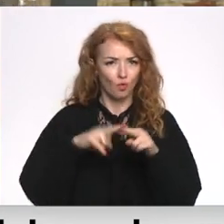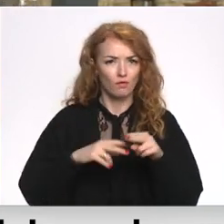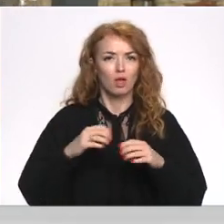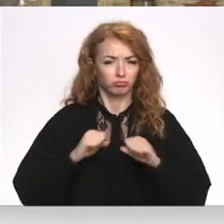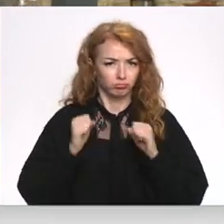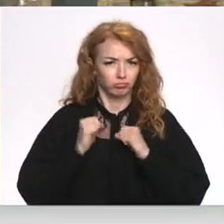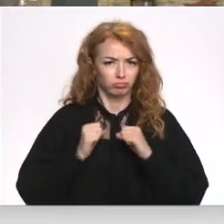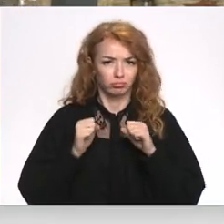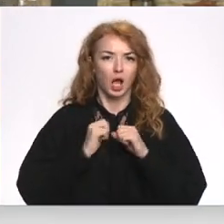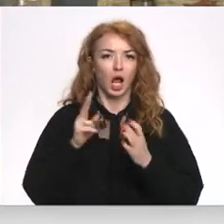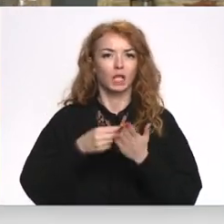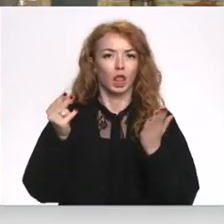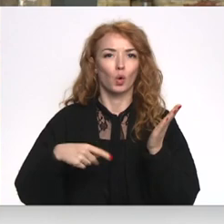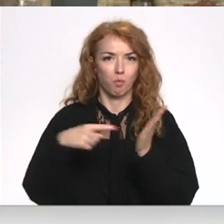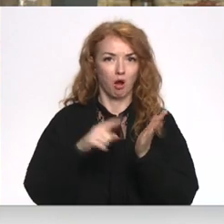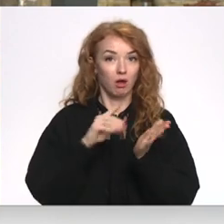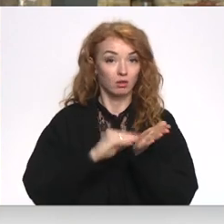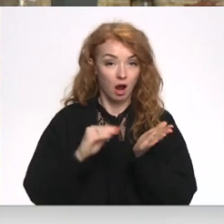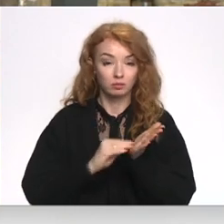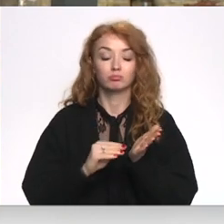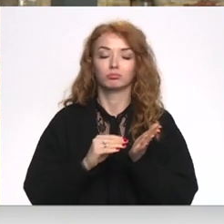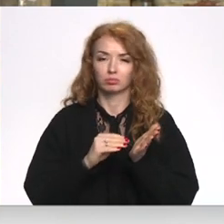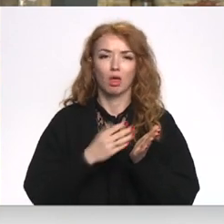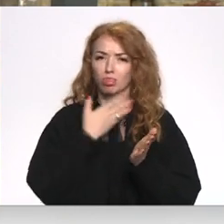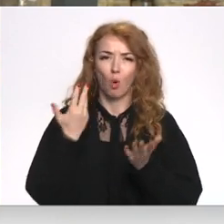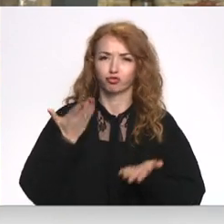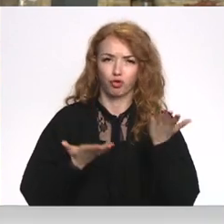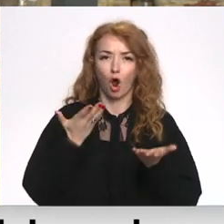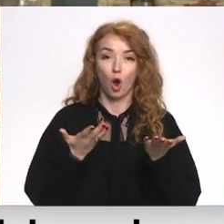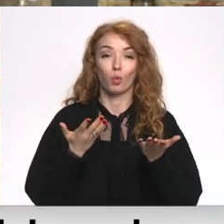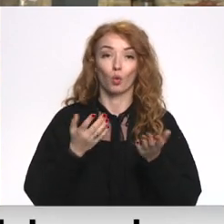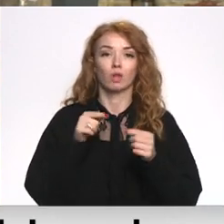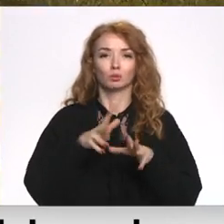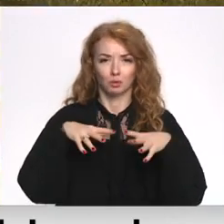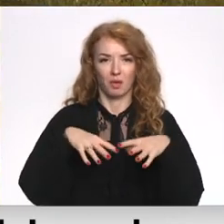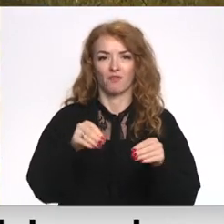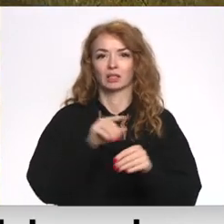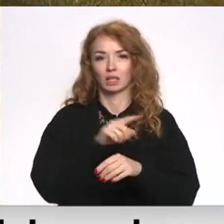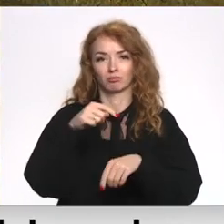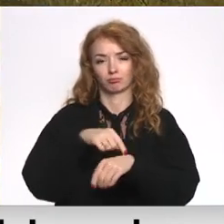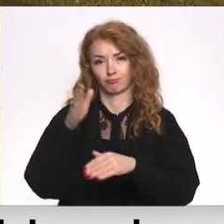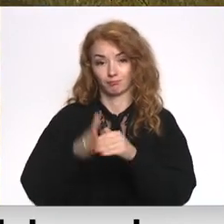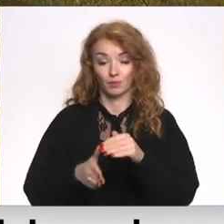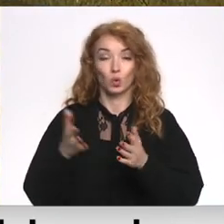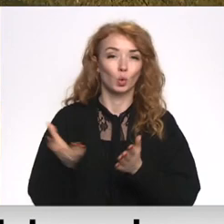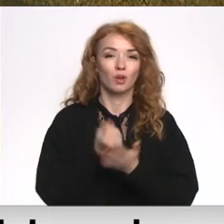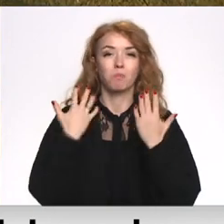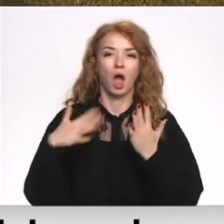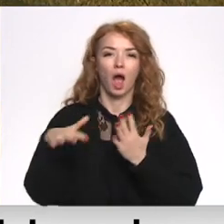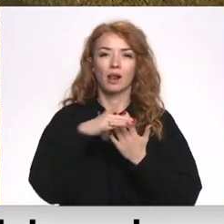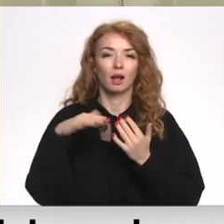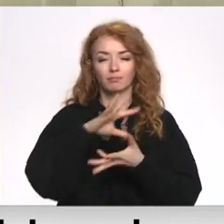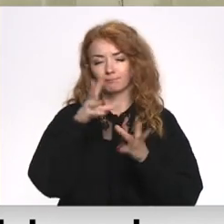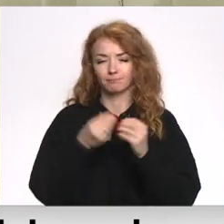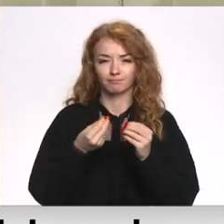apņēmīgi dara to, kas līgumā paredzēts, un mums nav šaubu par to, ka tas, kas ir nolīgs, ka tas tiks izpildīts. Uzvaras parka pilnīga pārveide